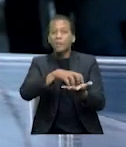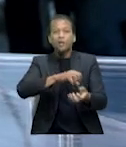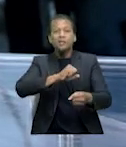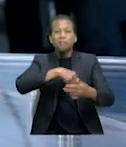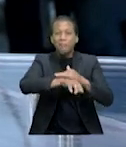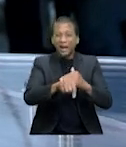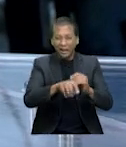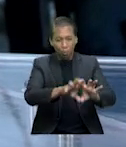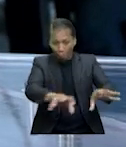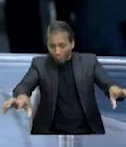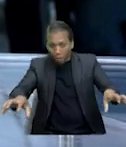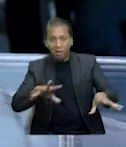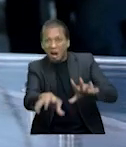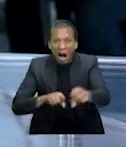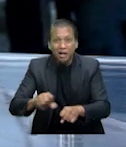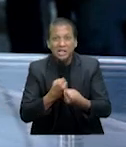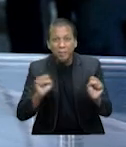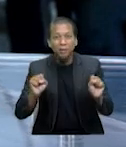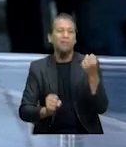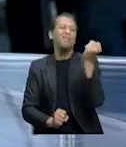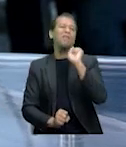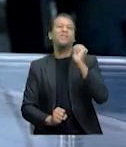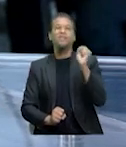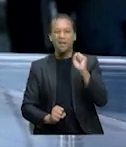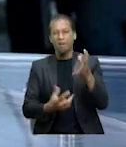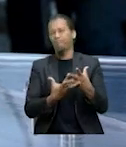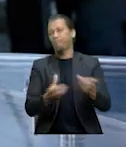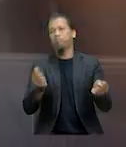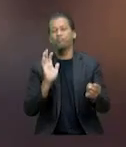bisa diselamatkan. Kebakaran diduga akibat korsleting listrik.